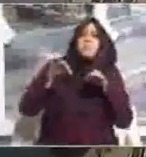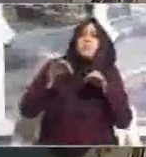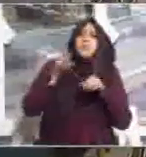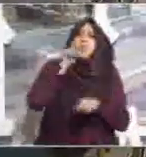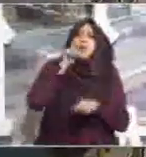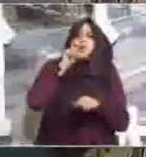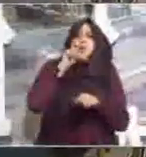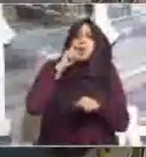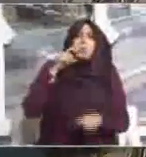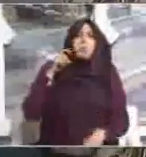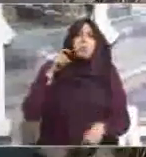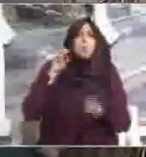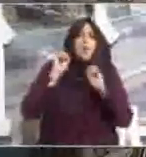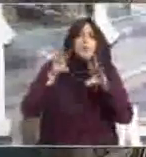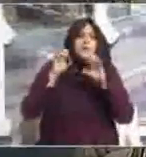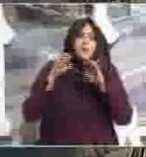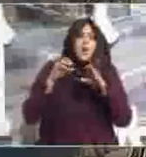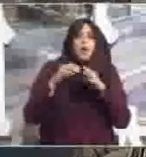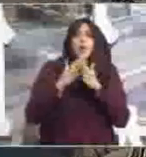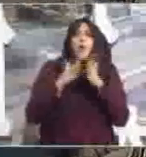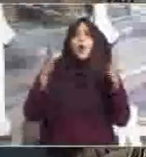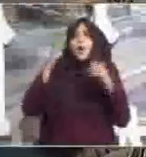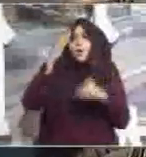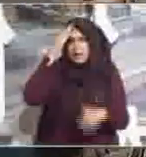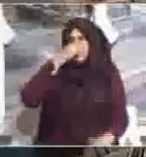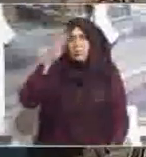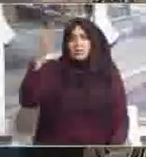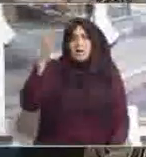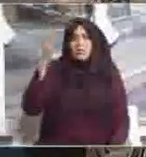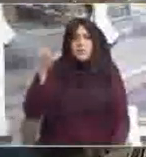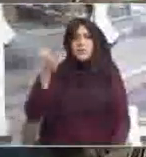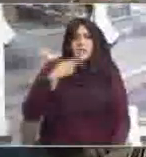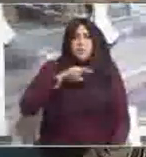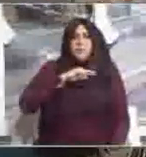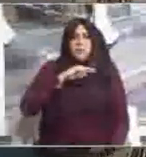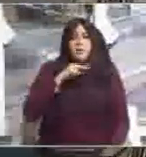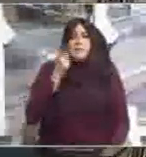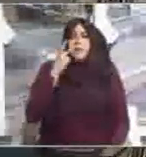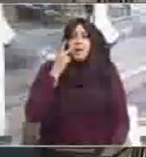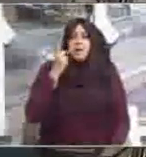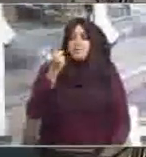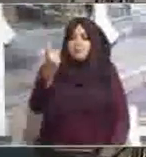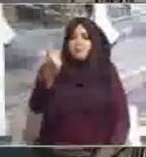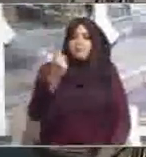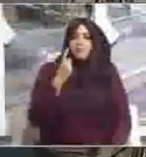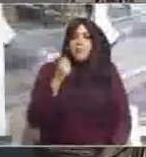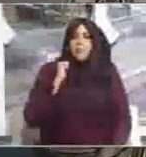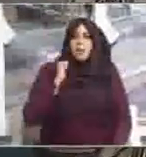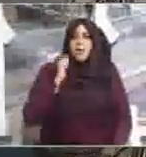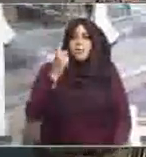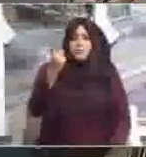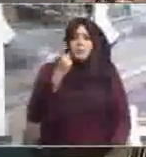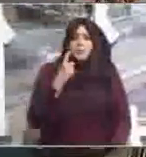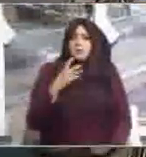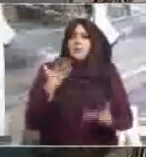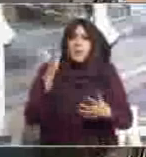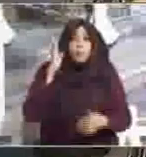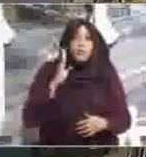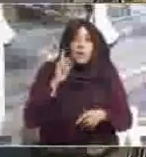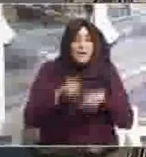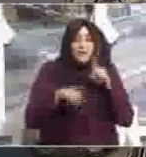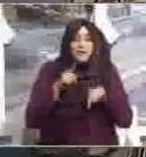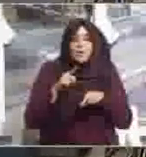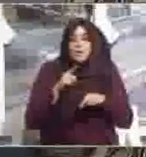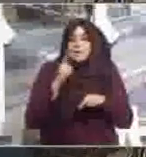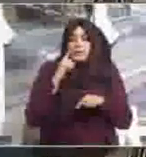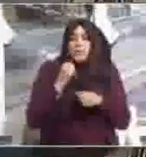بروفيسور قد الدنيا وكما يقول مسؤول قد الدنيا، يجي بابه قدام الناس مثلا يقول بابا ولا يمه ولا يمه يقول له وليدي حسيت كذا كذا